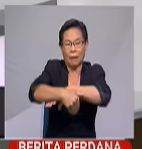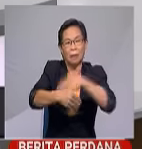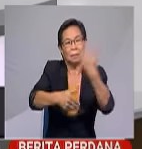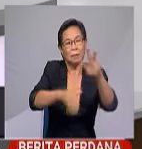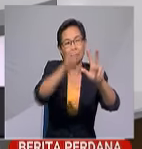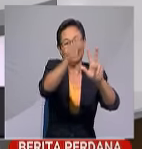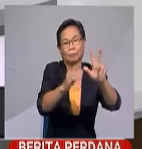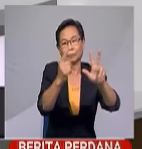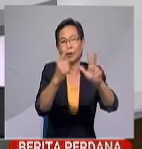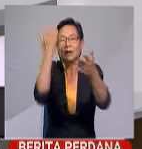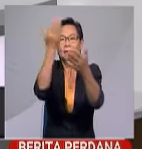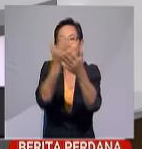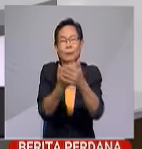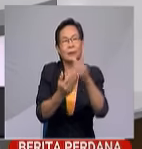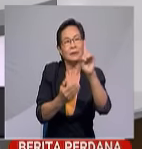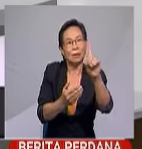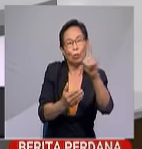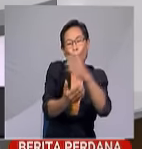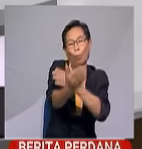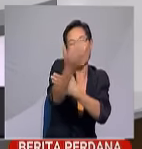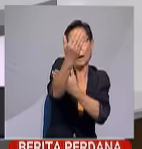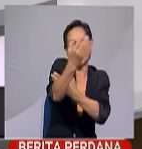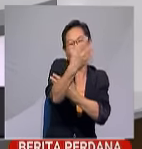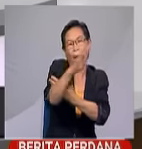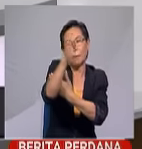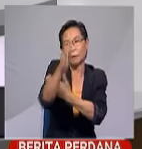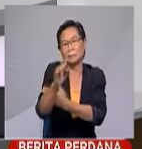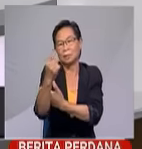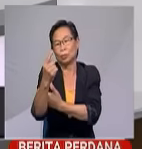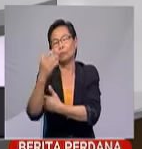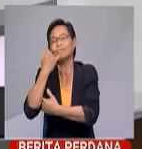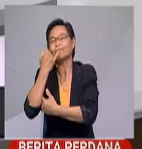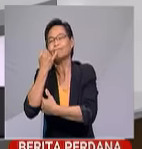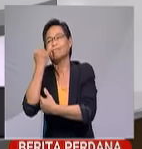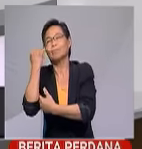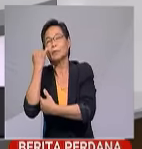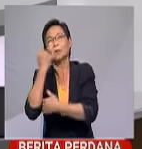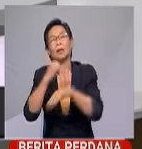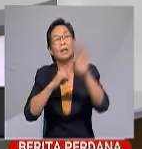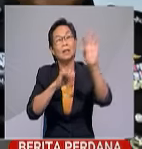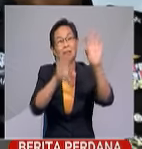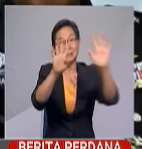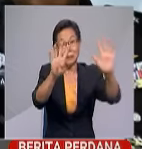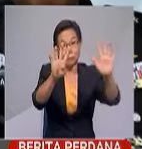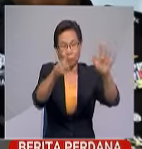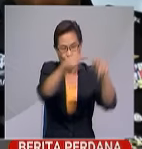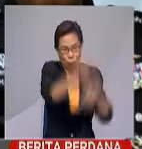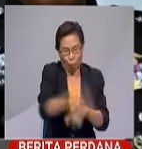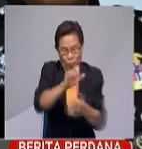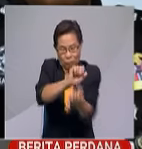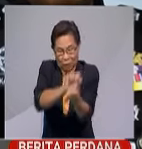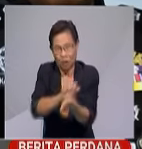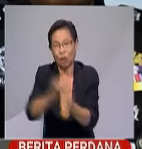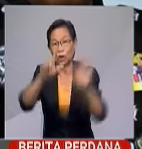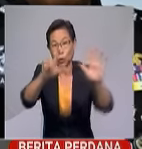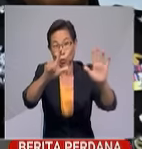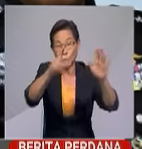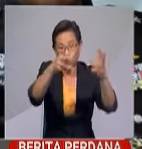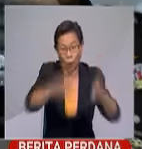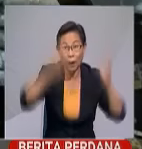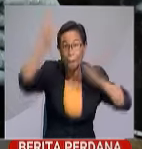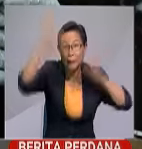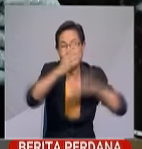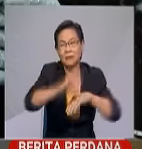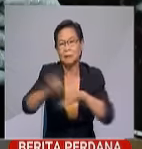13 Januari hingga 1 pagi 14 Januari lalu. Jelasnya, seramai 9 orang ditahan, 7 lelaki warga